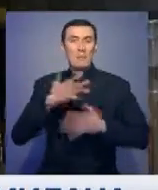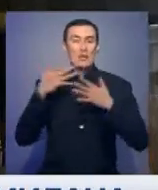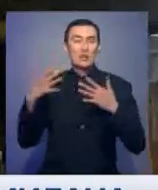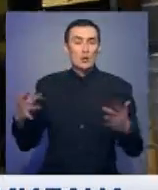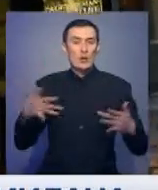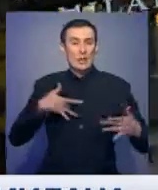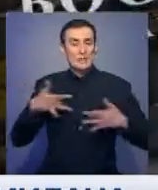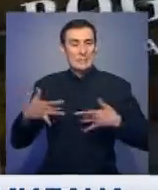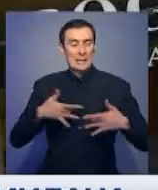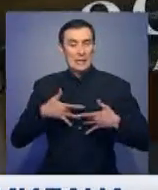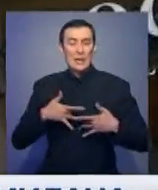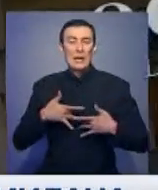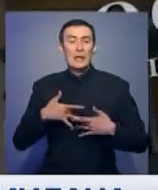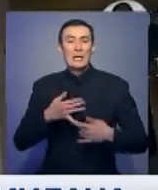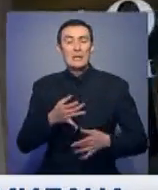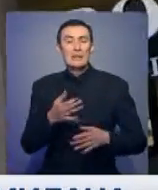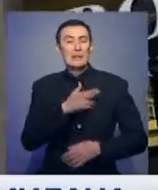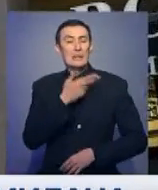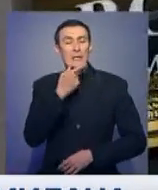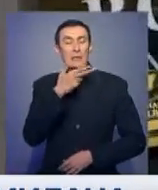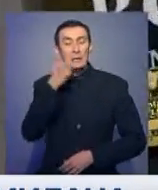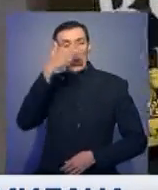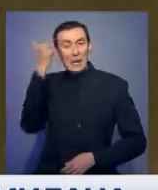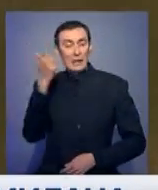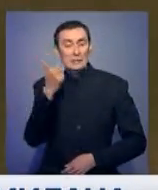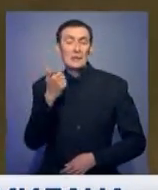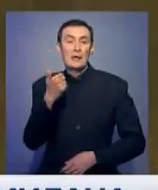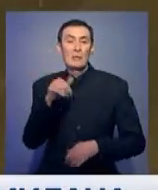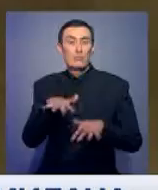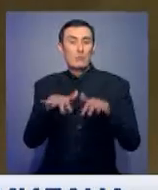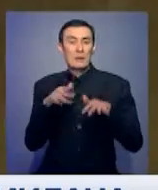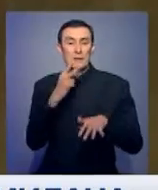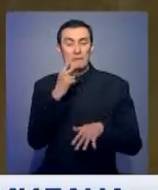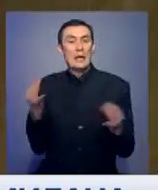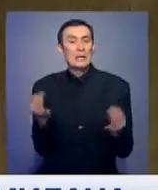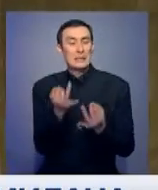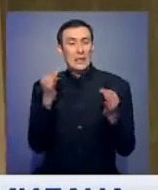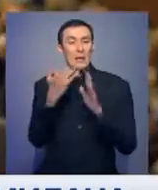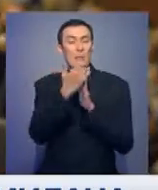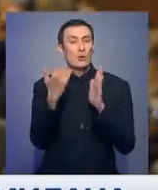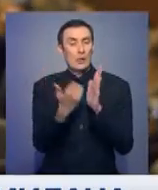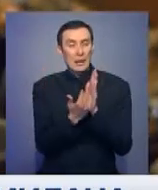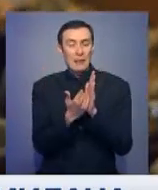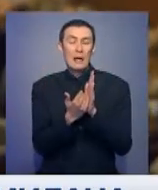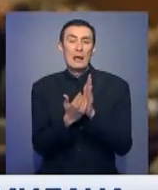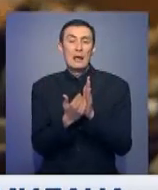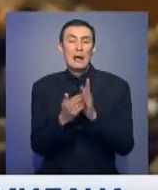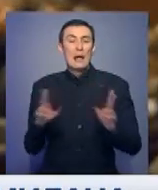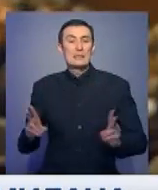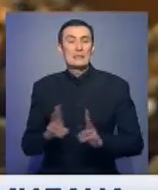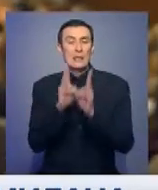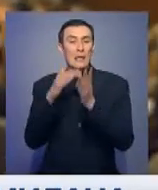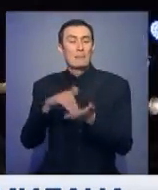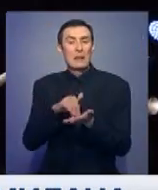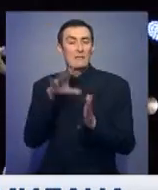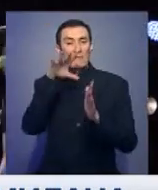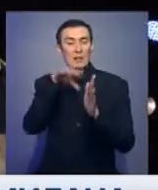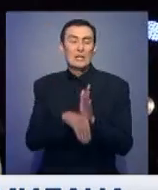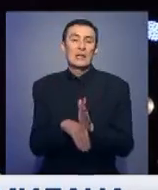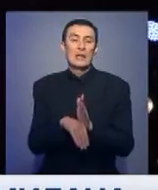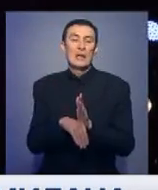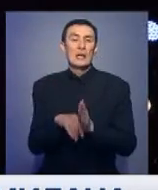концерт. На суд итальянской публики коллектив представил оригинальную по содержанию программу «Астана-балет-гала», в которую вошли